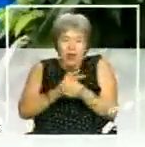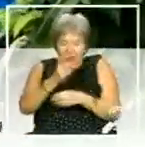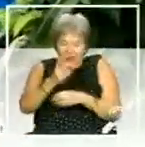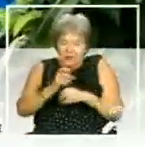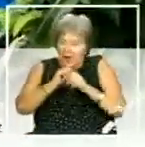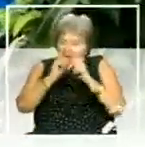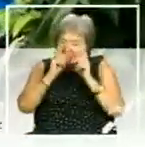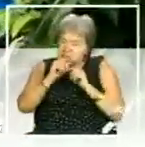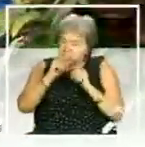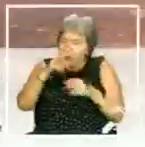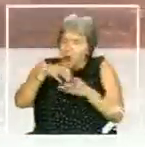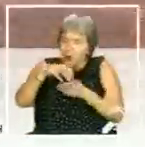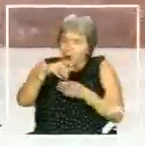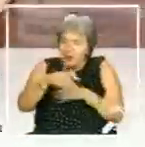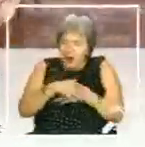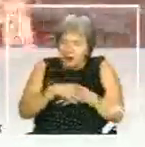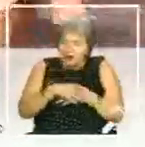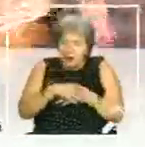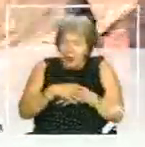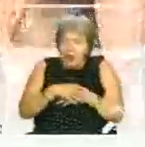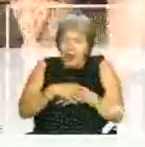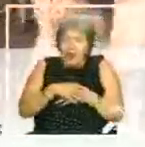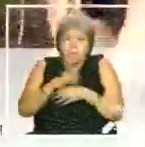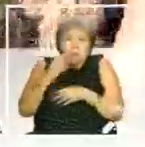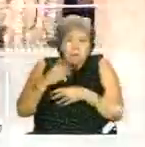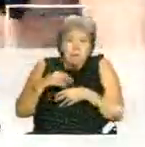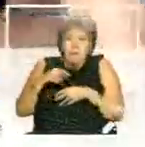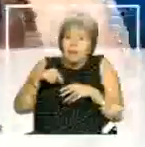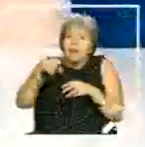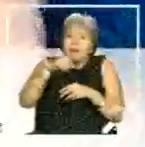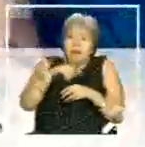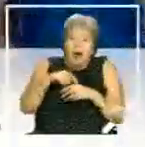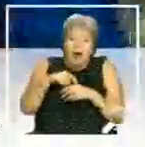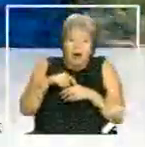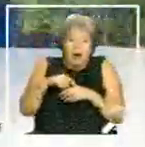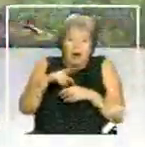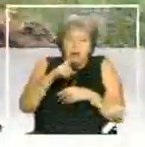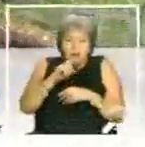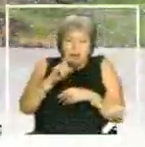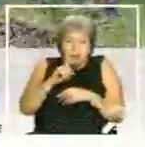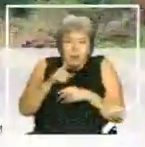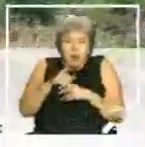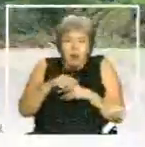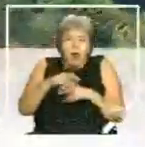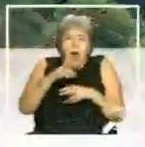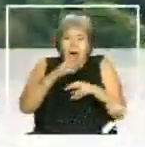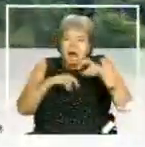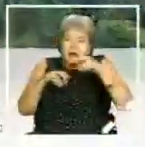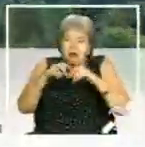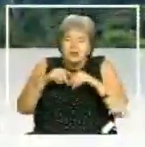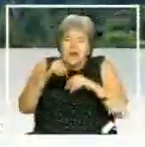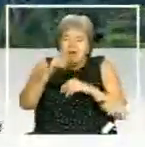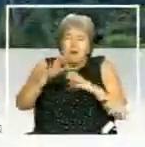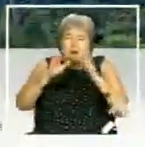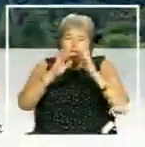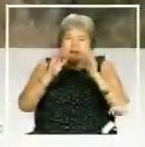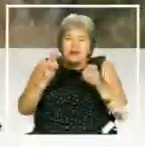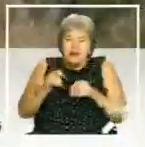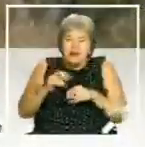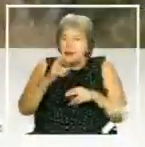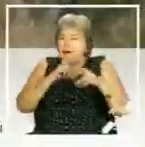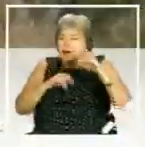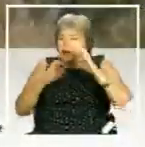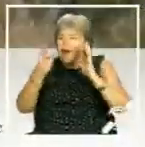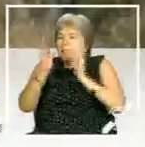descoperit aceste locuri nu în stilul clasic al expedițiilor din secolele trecute, ci uitându-se pe Google Earth, unde căuta păduri